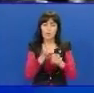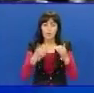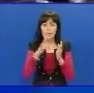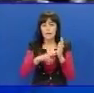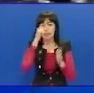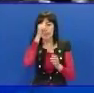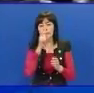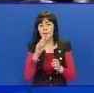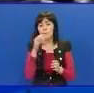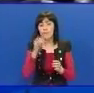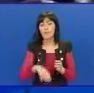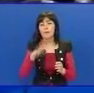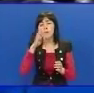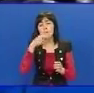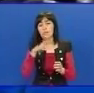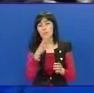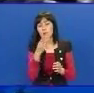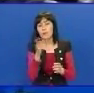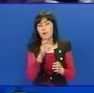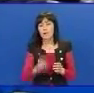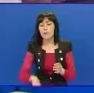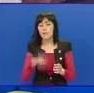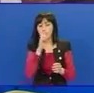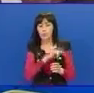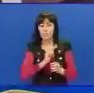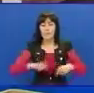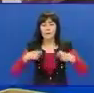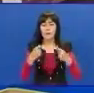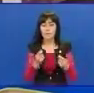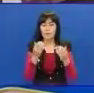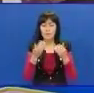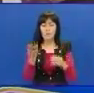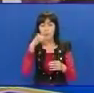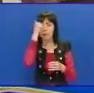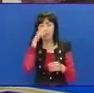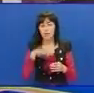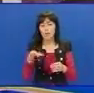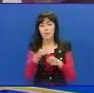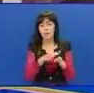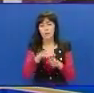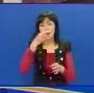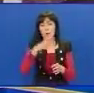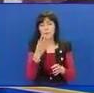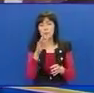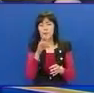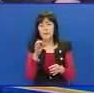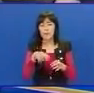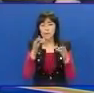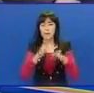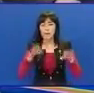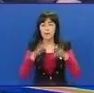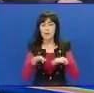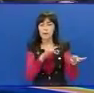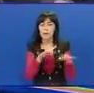айда 1424 азамат екі қолға бір жұмыс тапты. Өткен жылы облыс бойынша 35 рет бос орындар